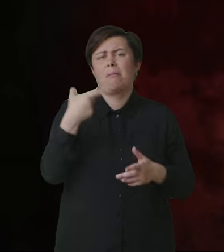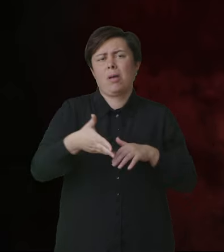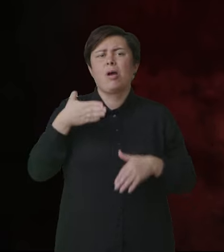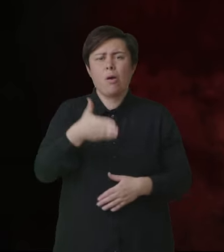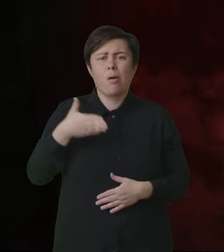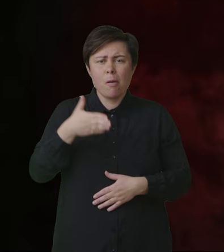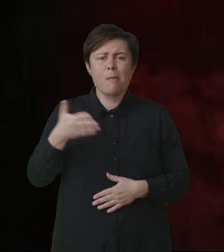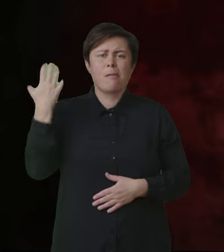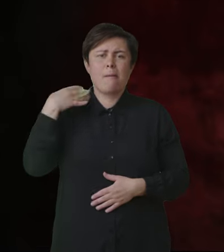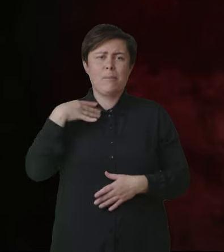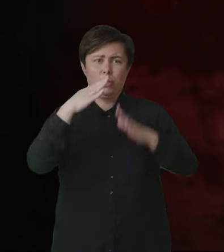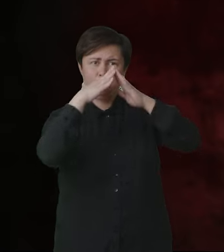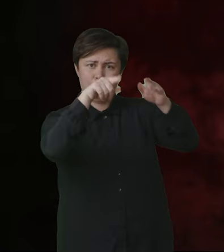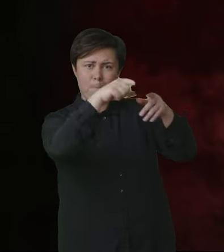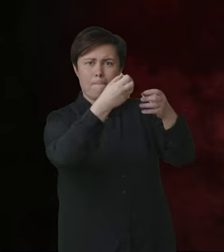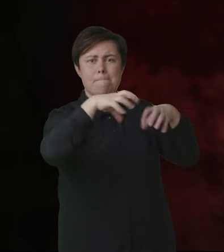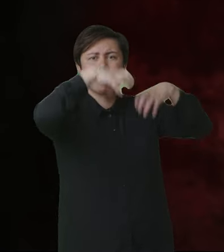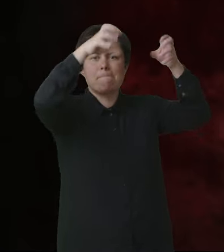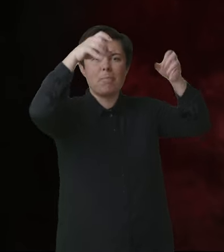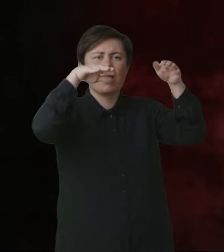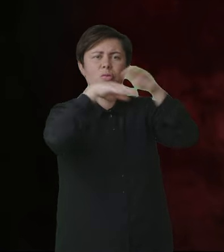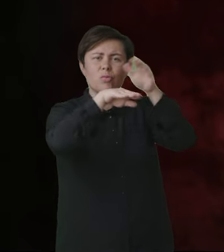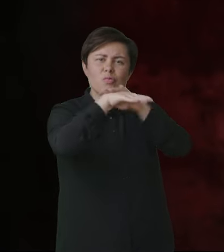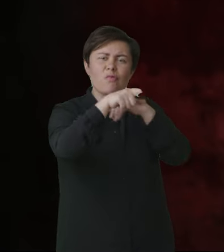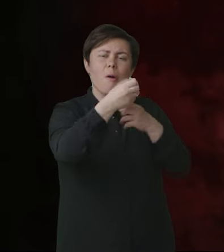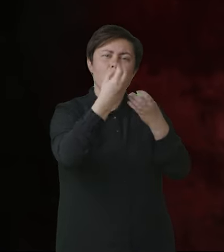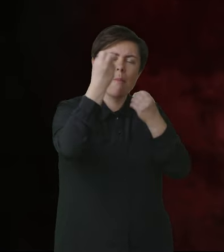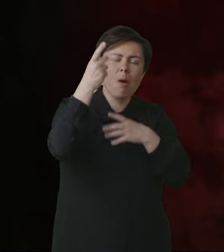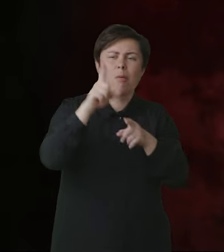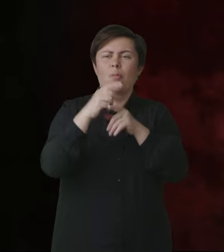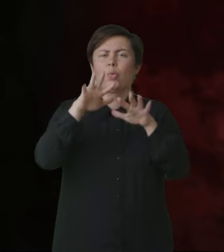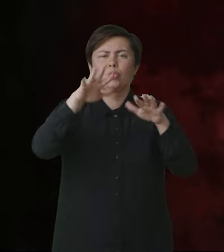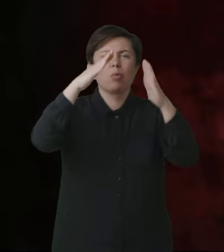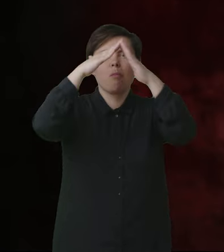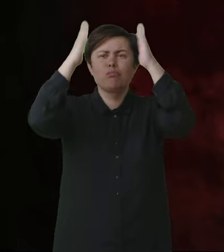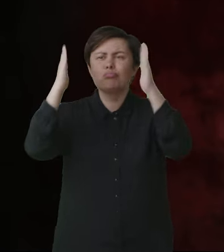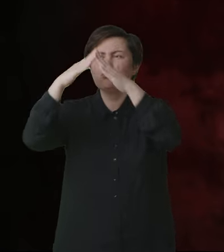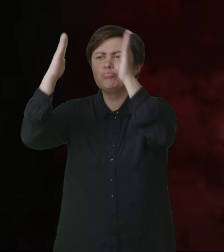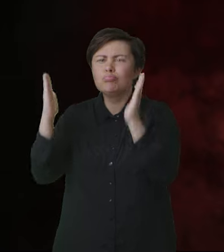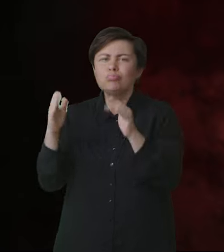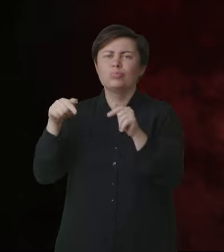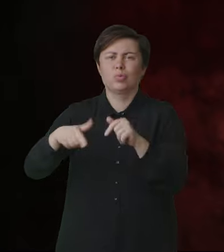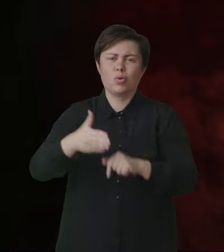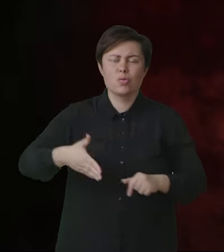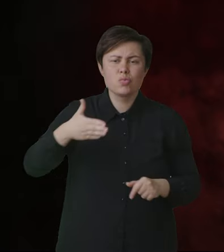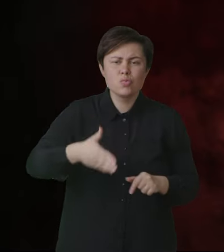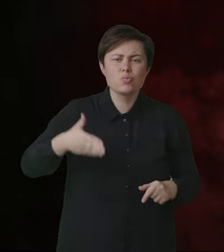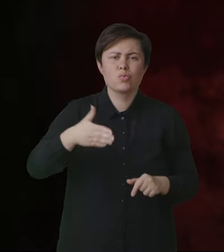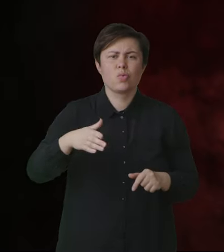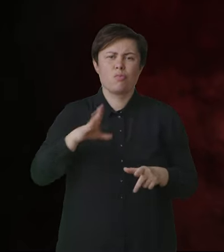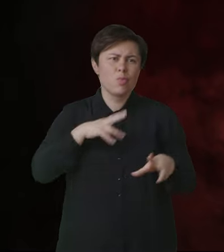Była jej parowozownia, było wiele budynków, nawet i na kolei tam, co w ruchu